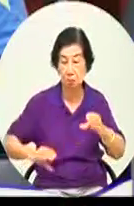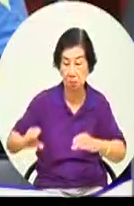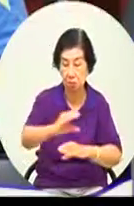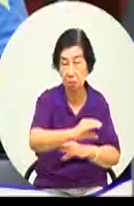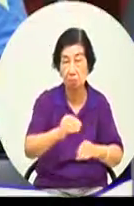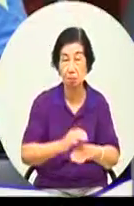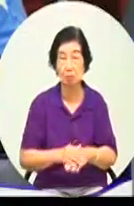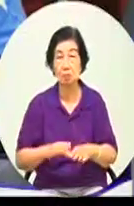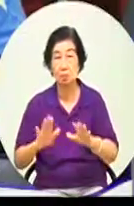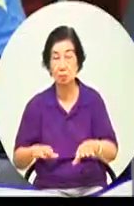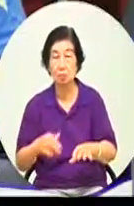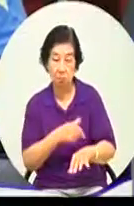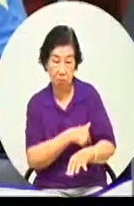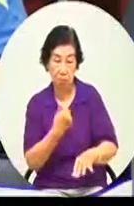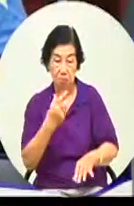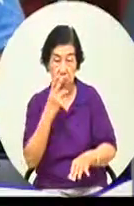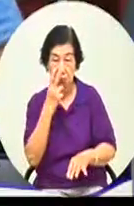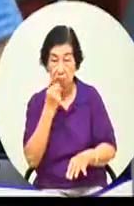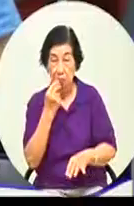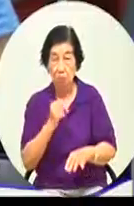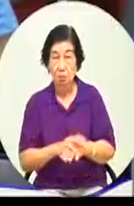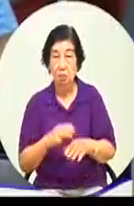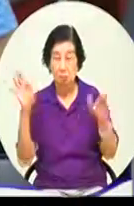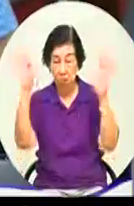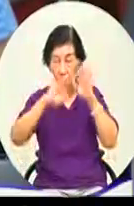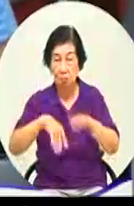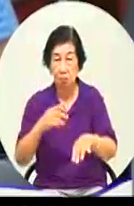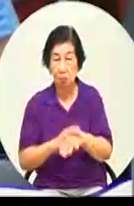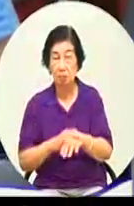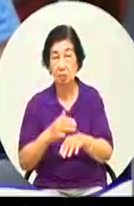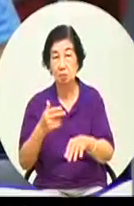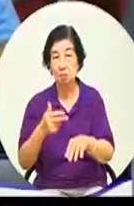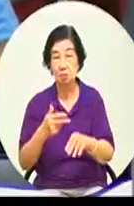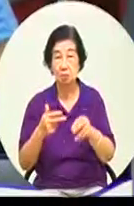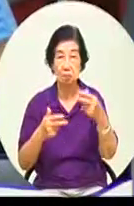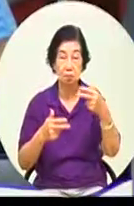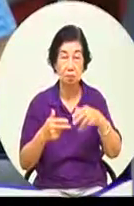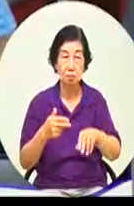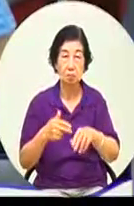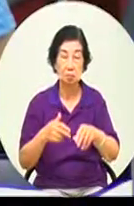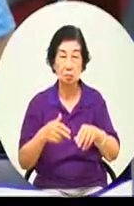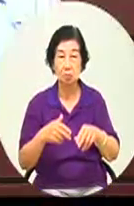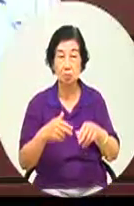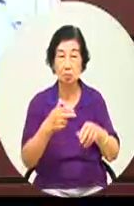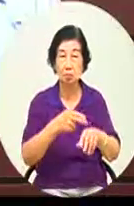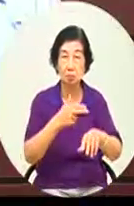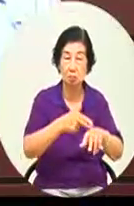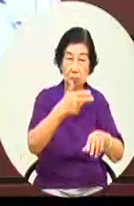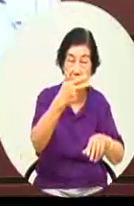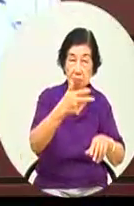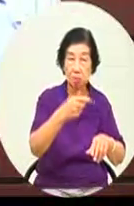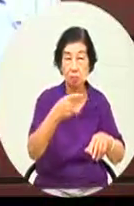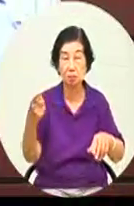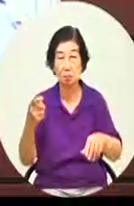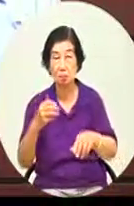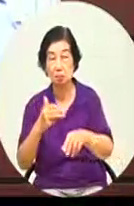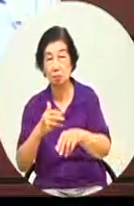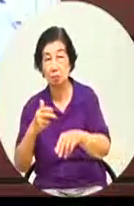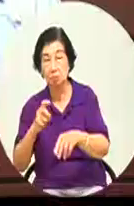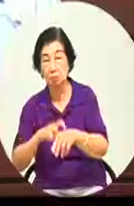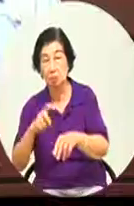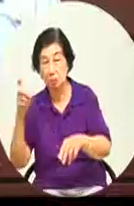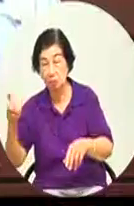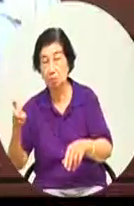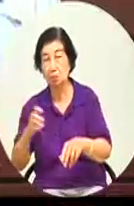时一般的七点晚上七点到十点的来把它做正班。 对，这个部分我得请迄个我的运管